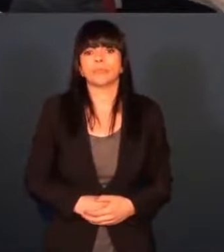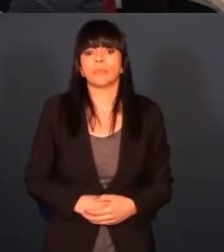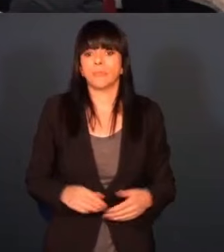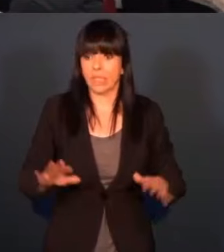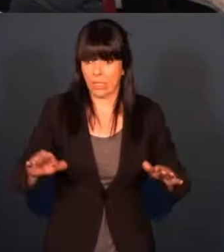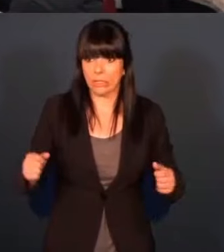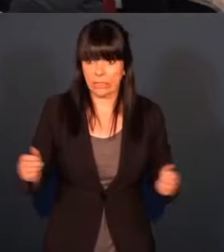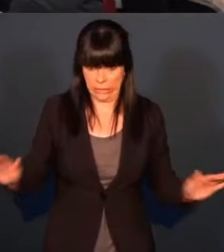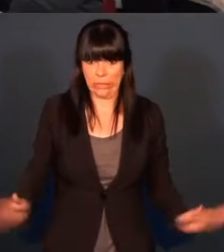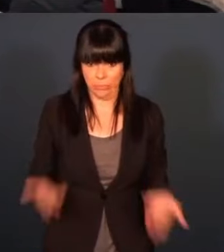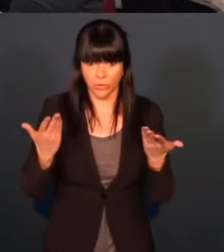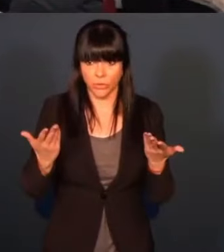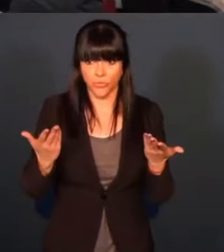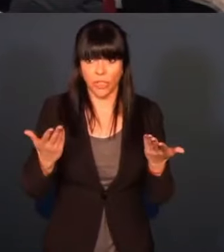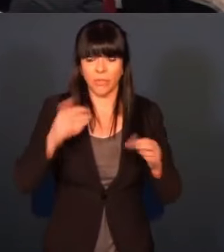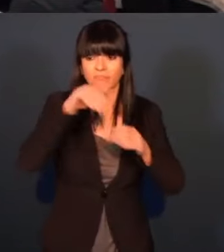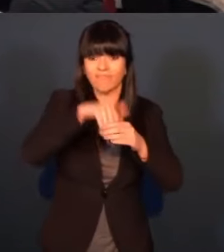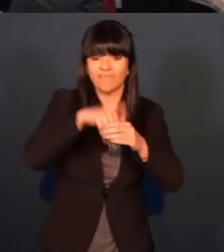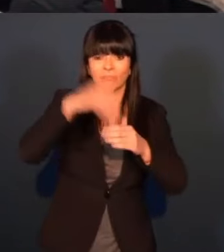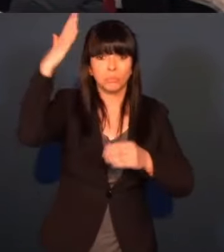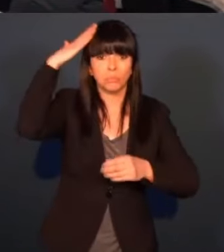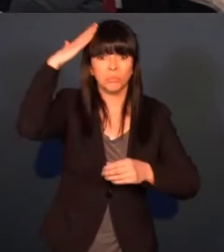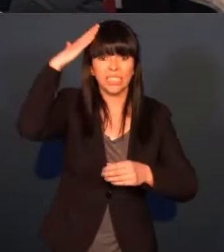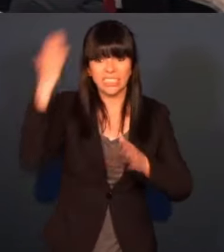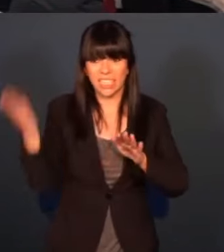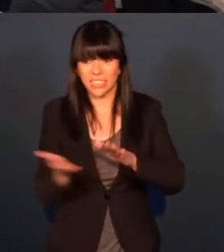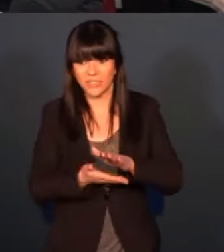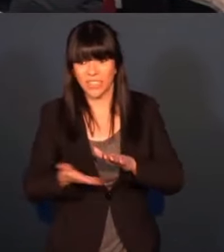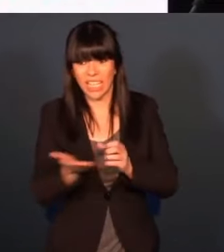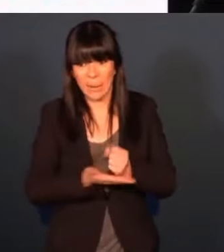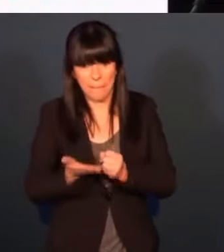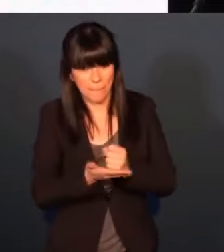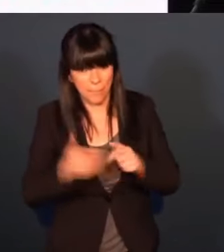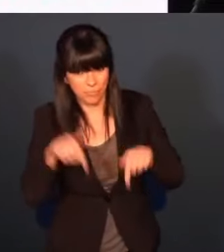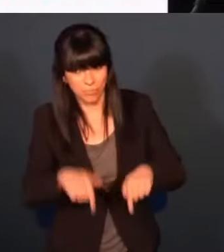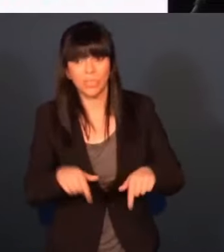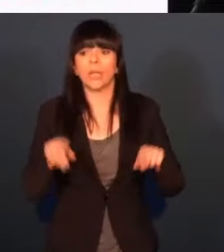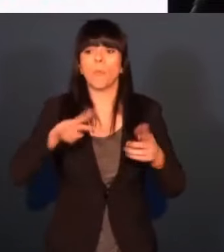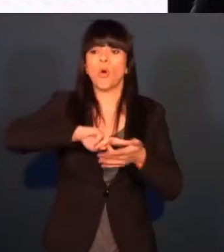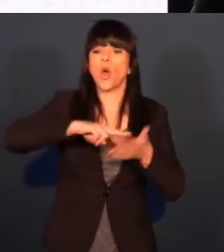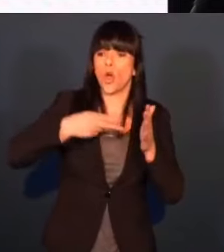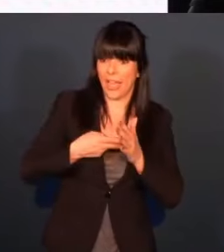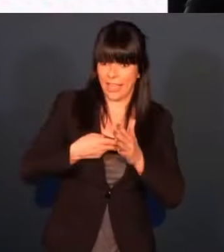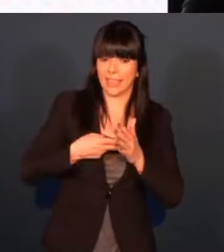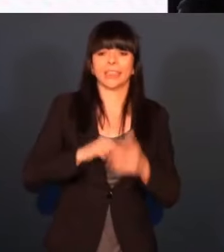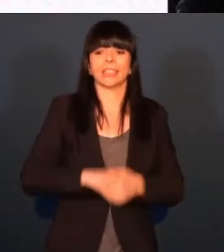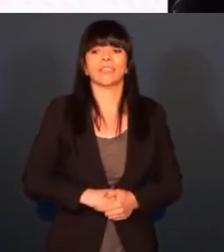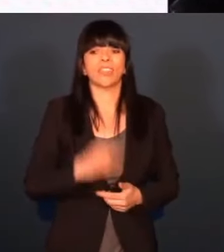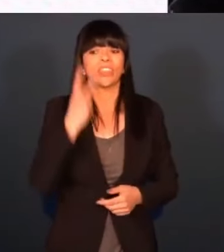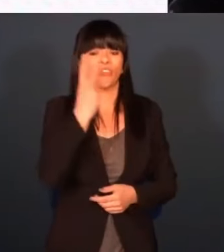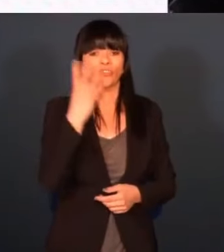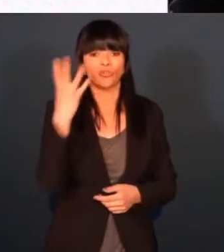Стартира и в Министерство на земеделието и храните дълго отлаган проект за 24 канала, свързани с